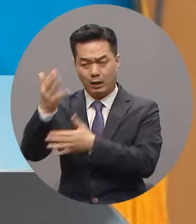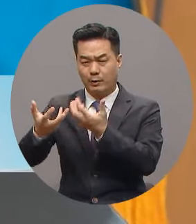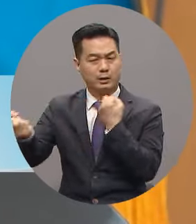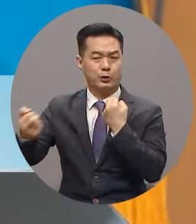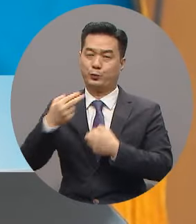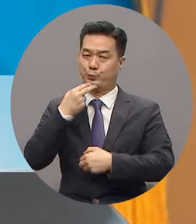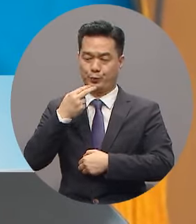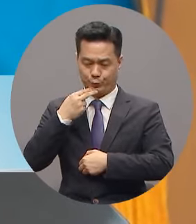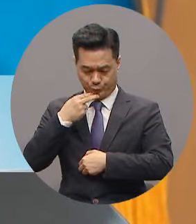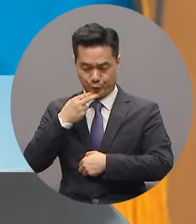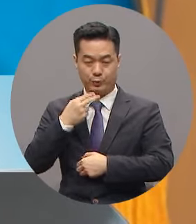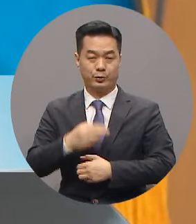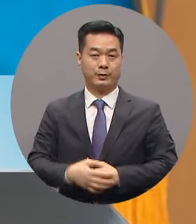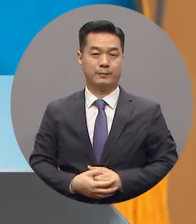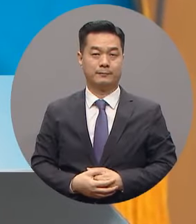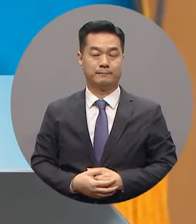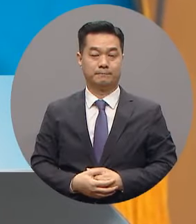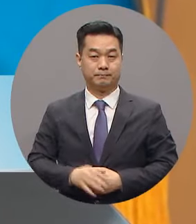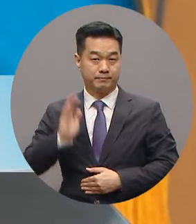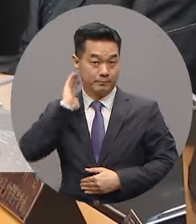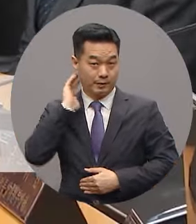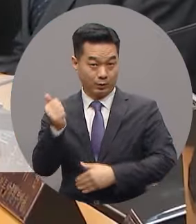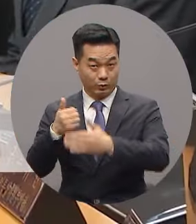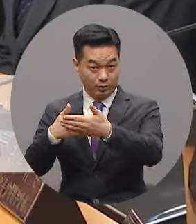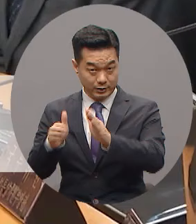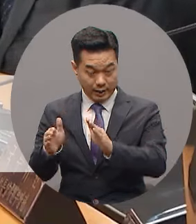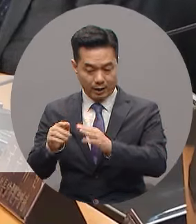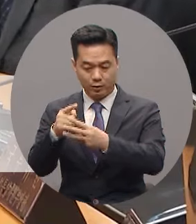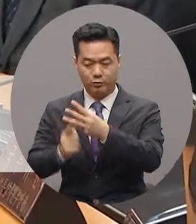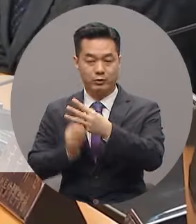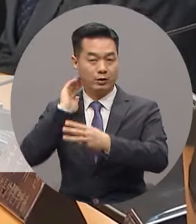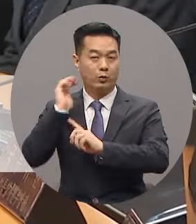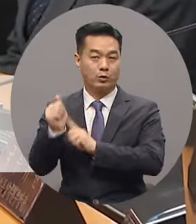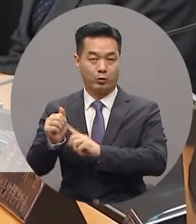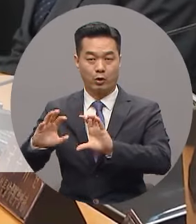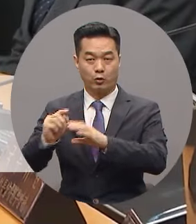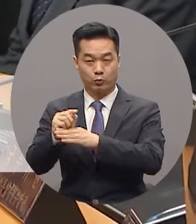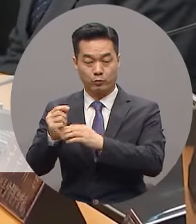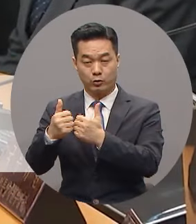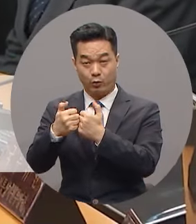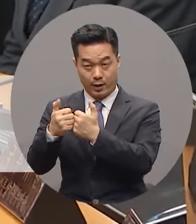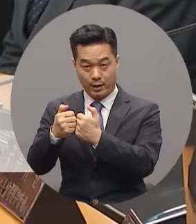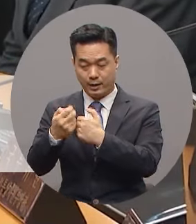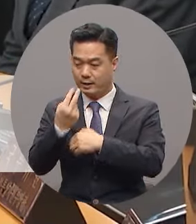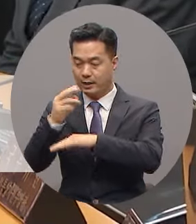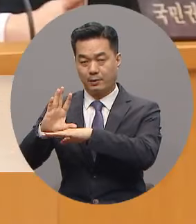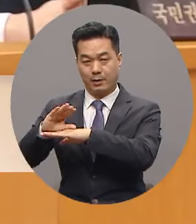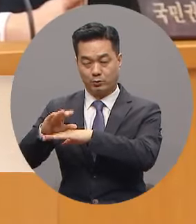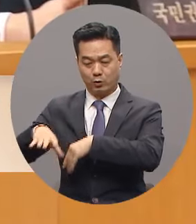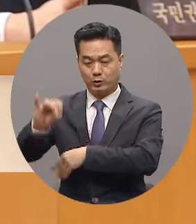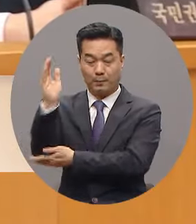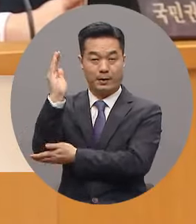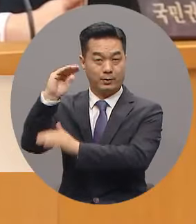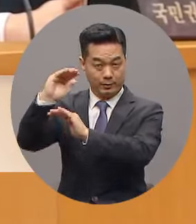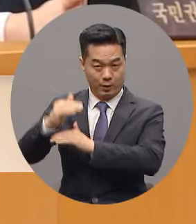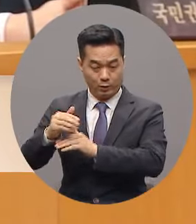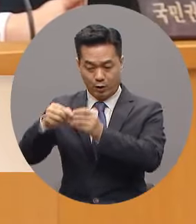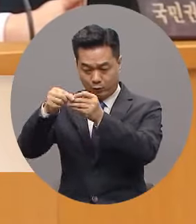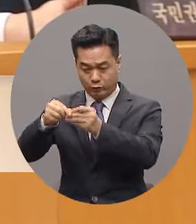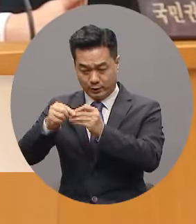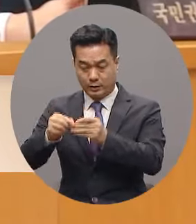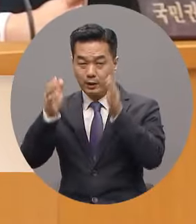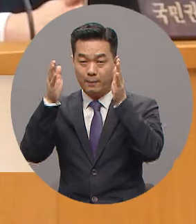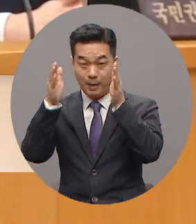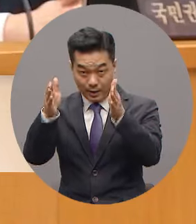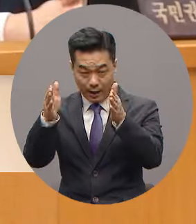회견은 없을 것으로 보입니다 대통령실에 따르면 윤 대통령은 국무회 생중계 모두 발언을 통해 구체적인 국정 쇄신